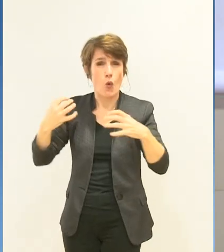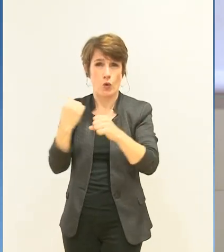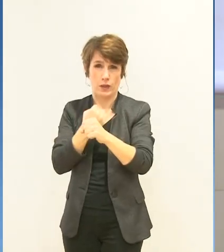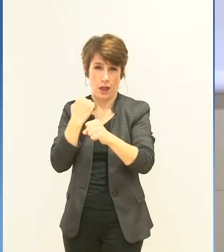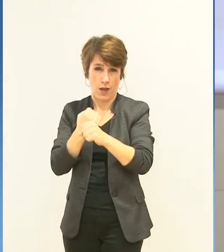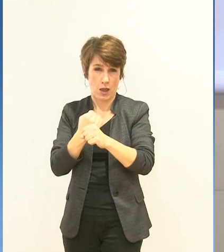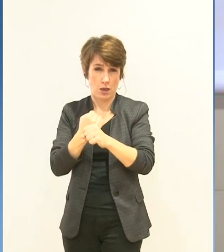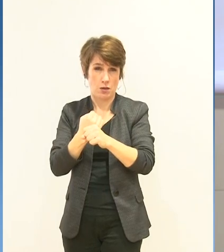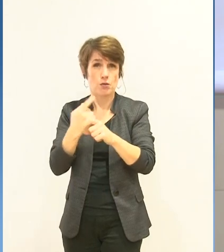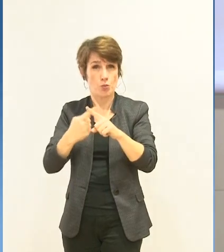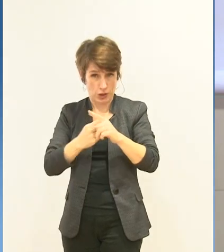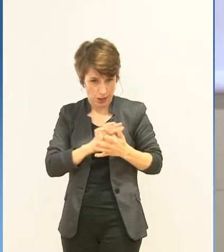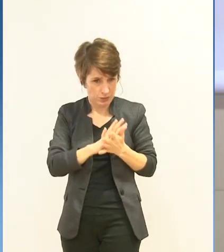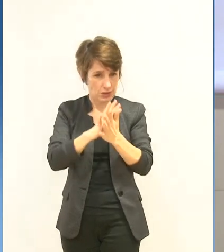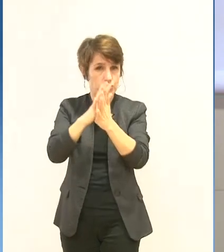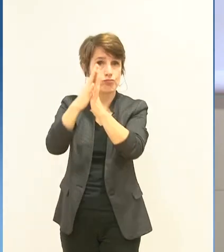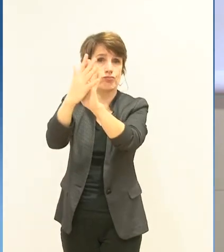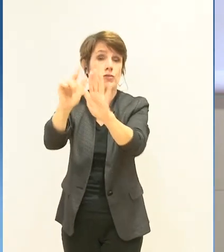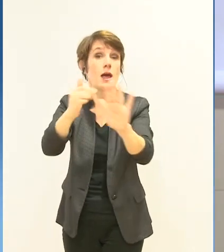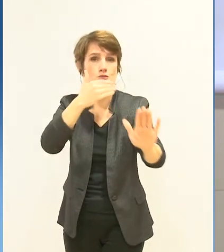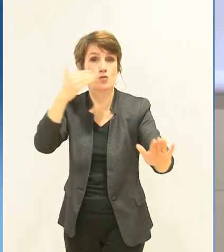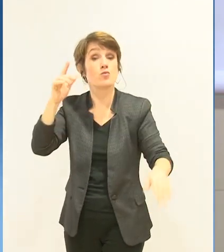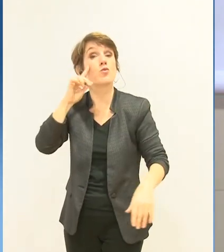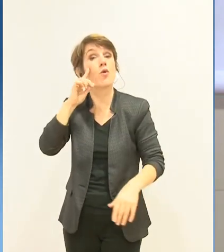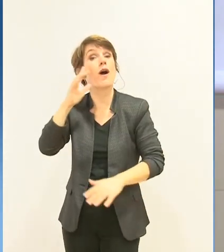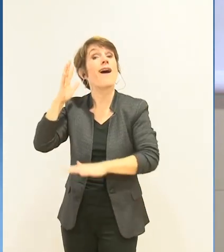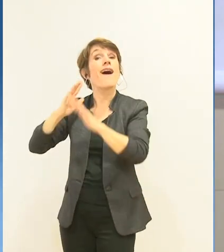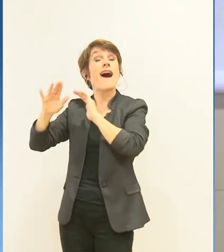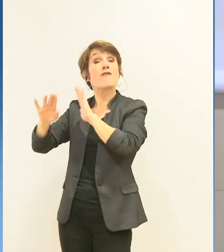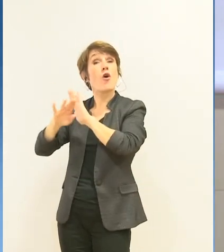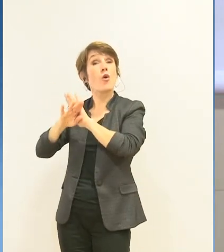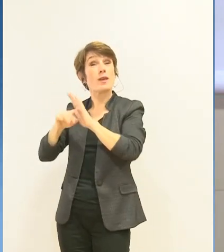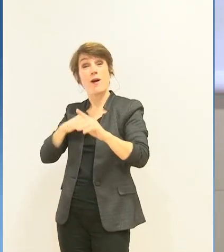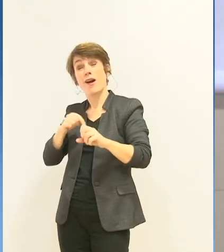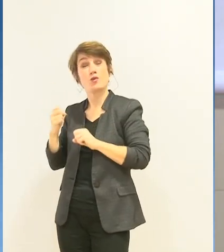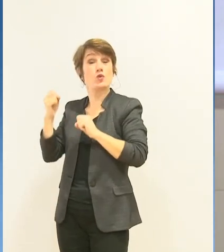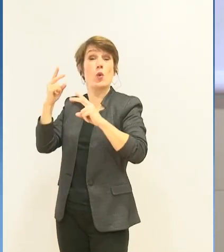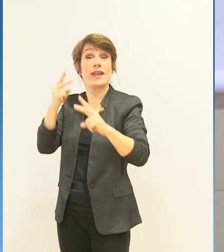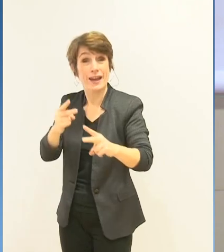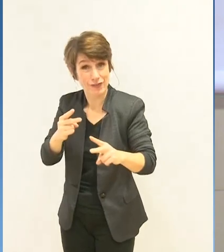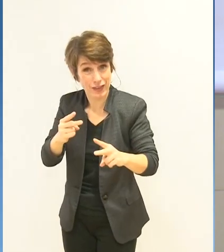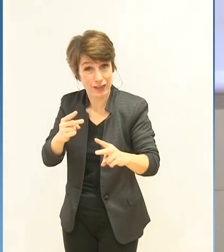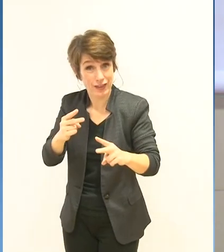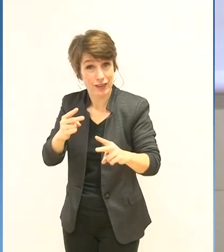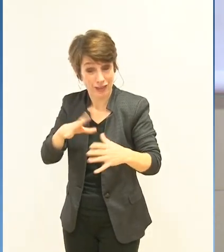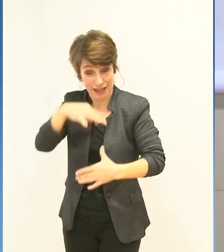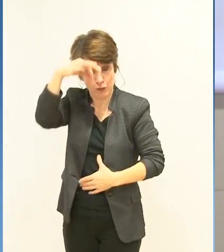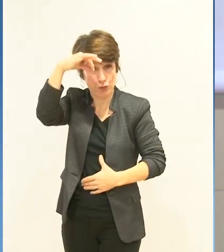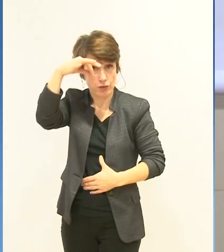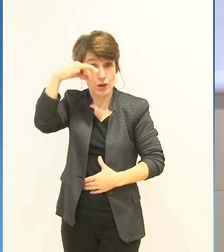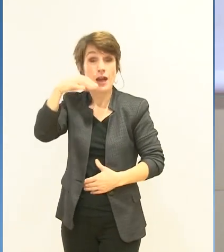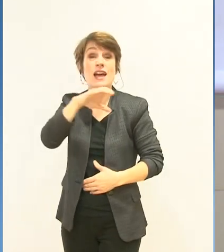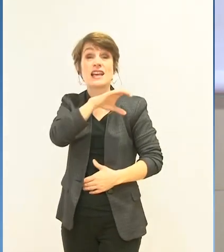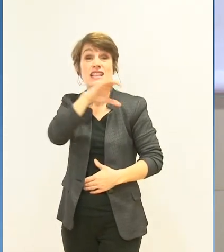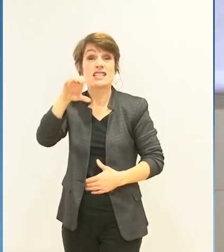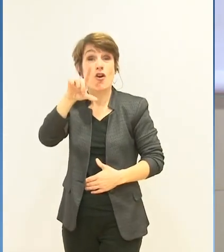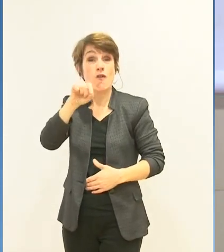porté ses fruits à notre arrivée plus de 120 bâtiments avaient un avis défavorable de la sous commission